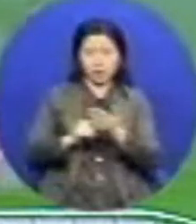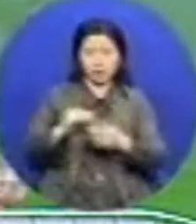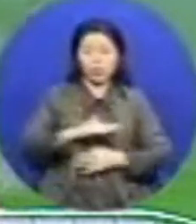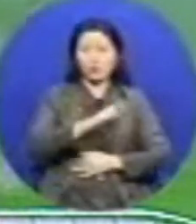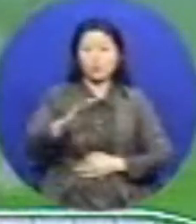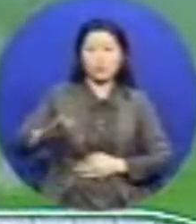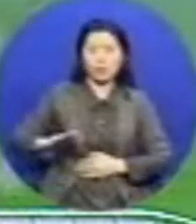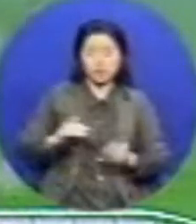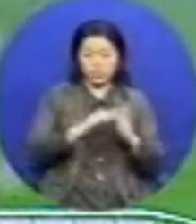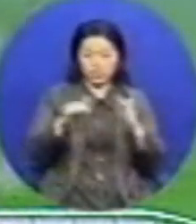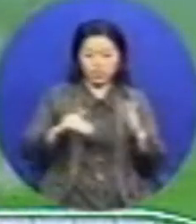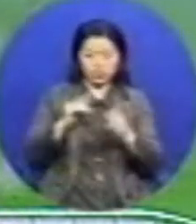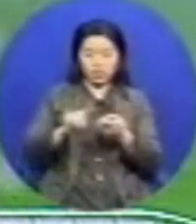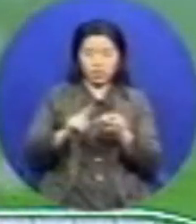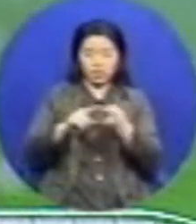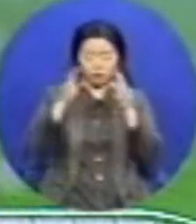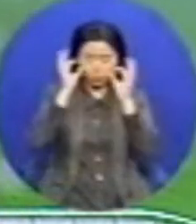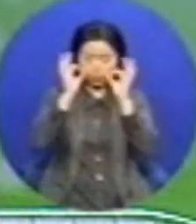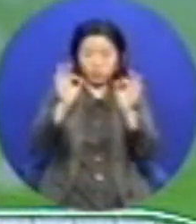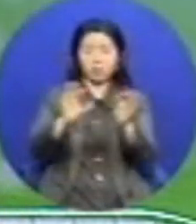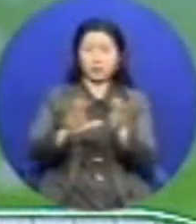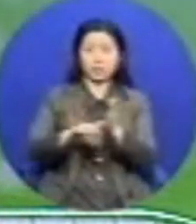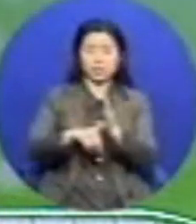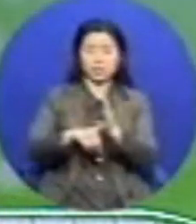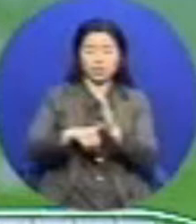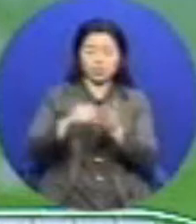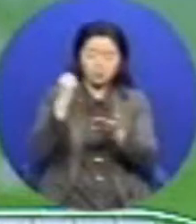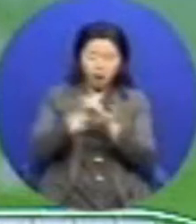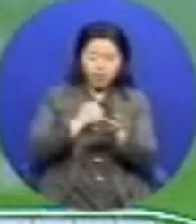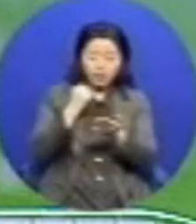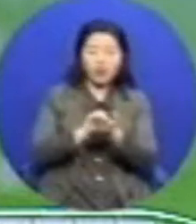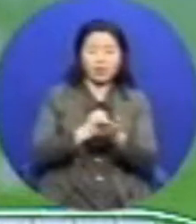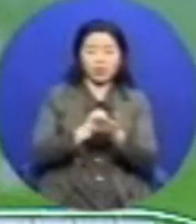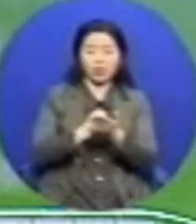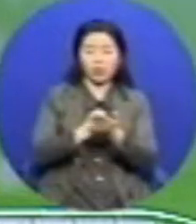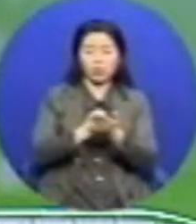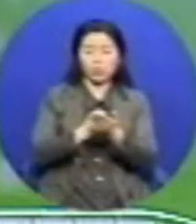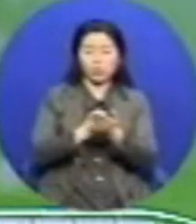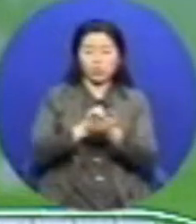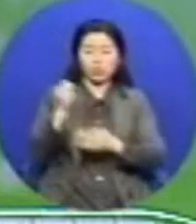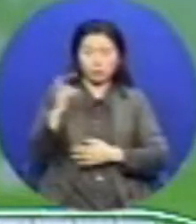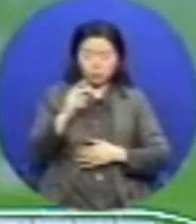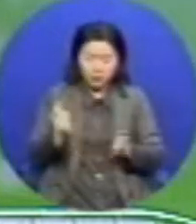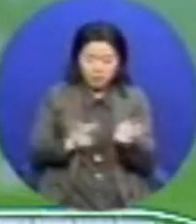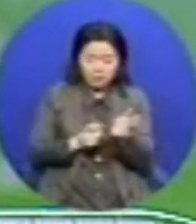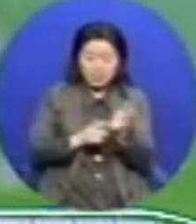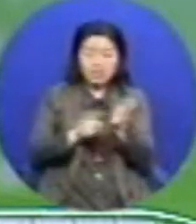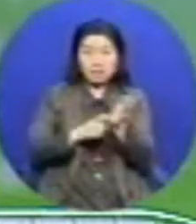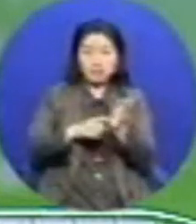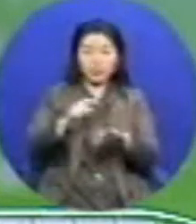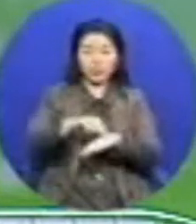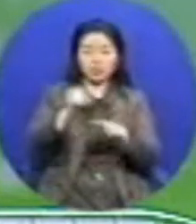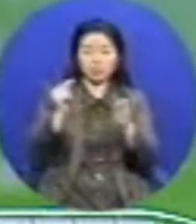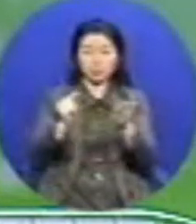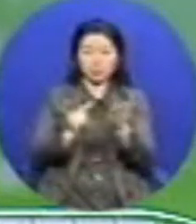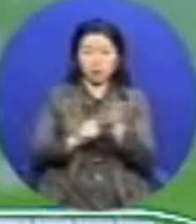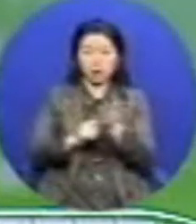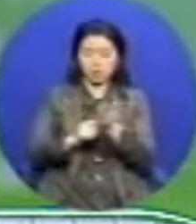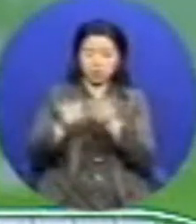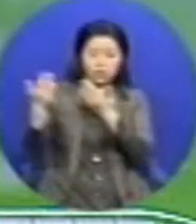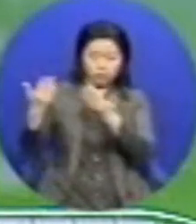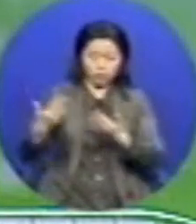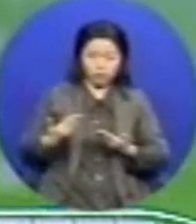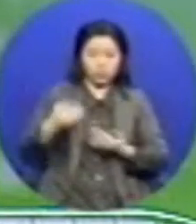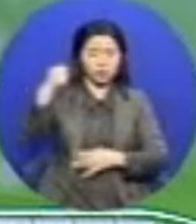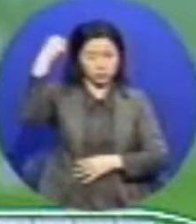대하여 보실 때 하나님이 가지신 은 굉장히 안타까운 마음 또 아주 긴박한 마음 그렇게 부어 주시는 것을